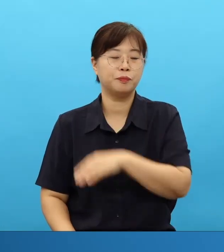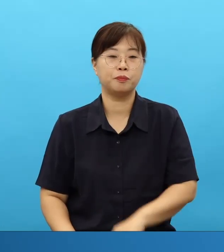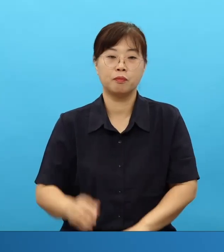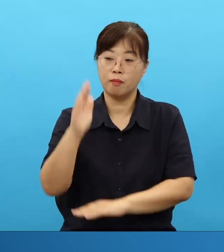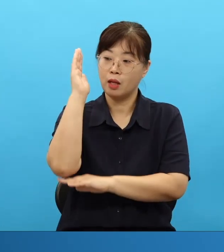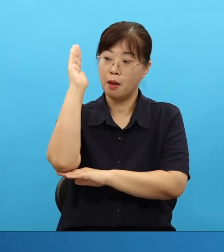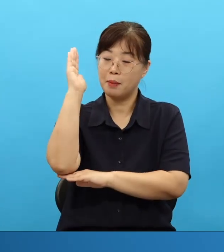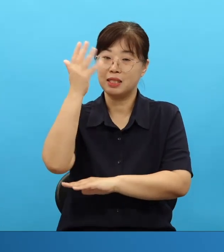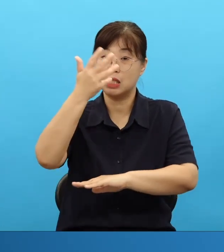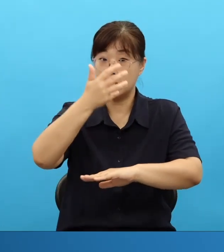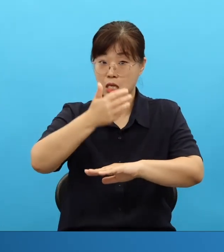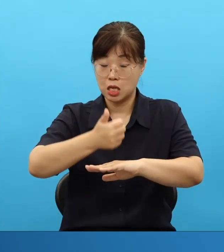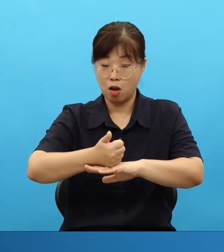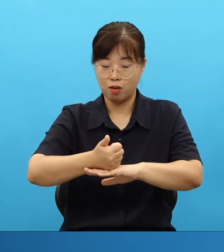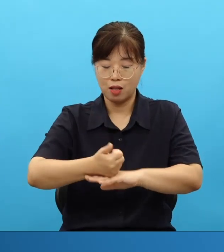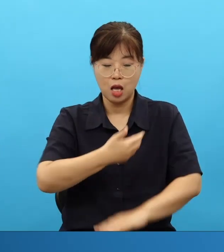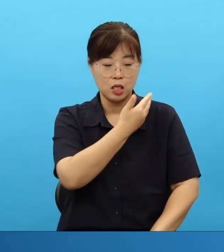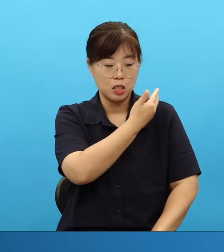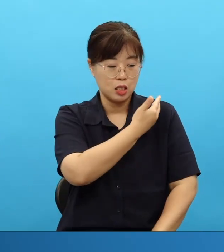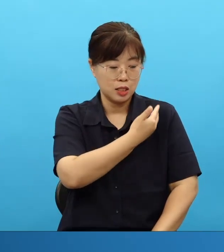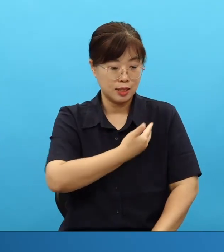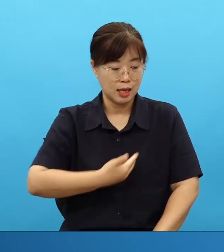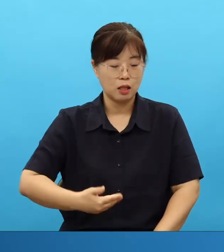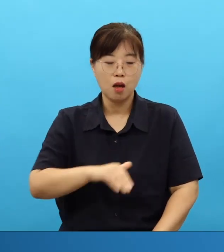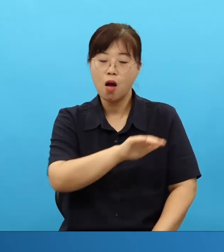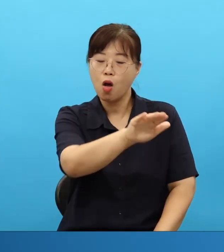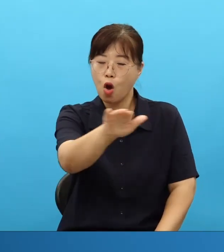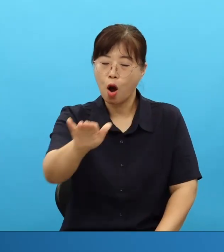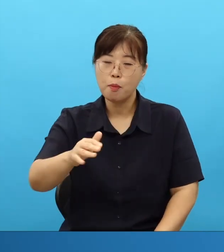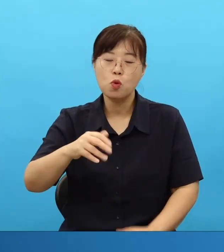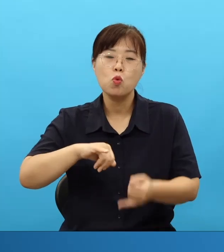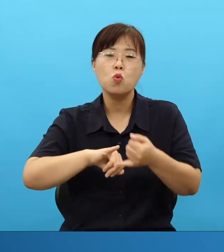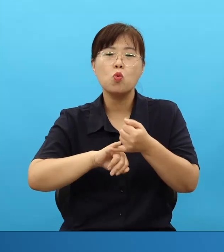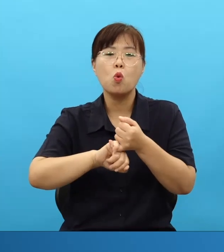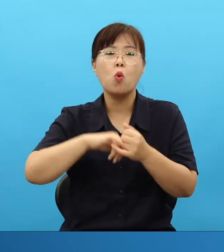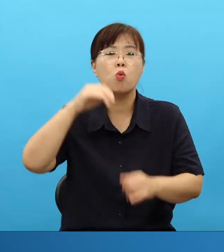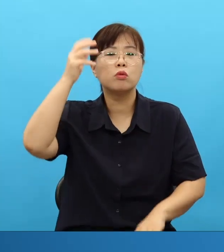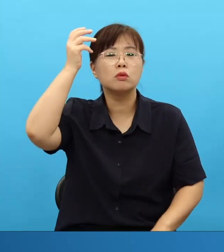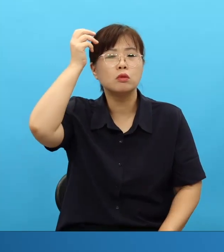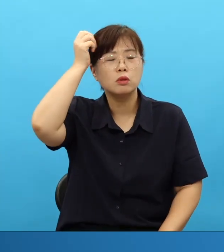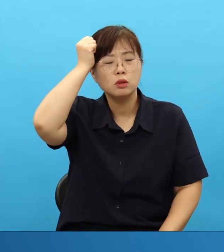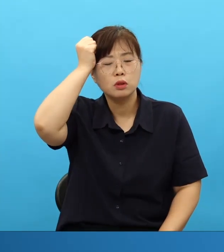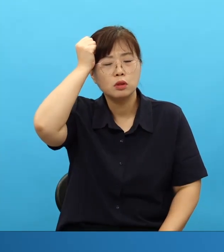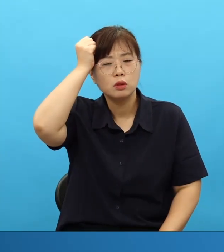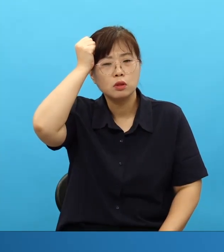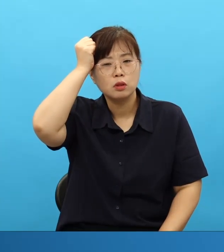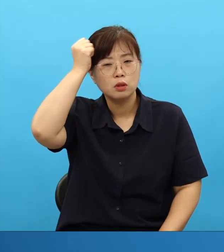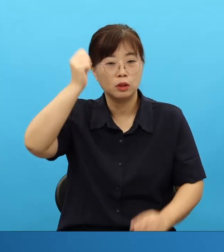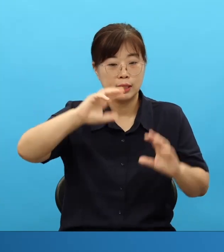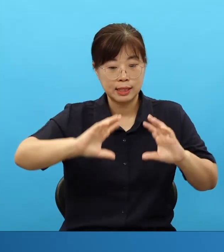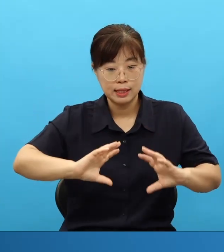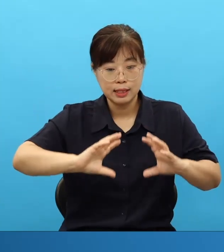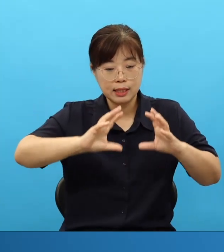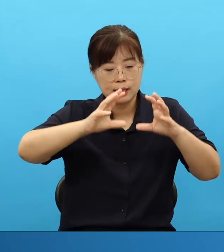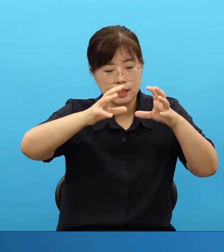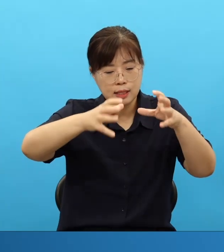됩니다 꼭 해야될 세가지 우리는 왜 연결시 하면 결은 세계복음